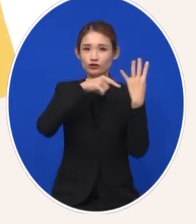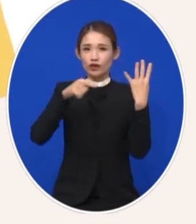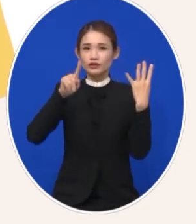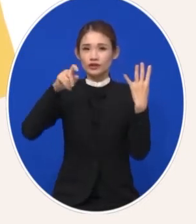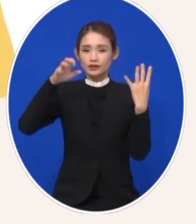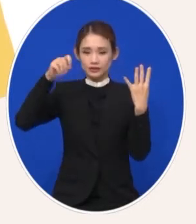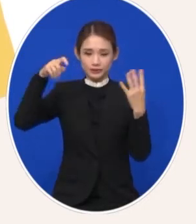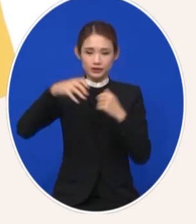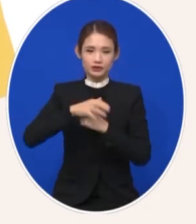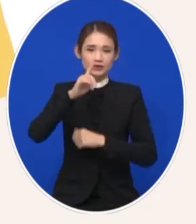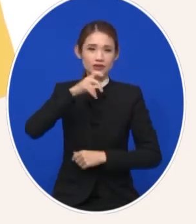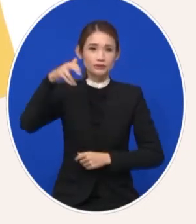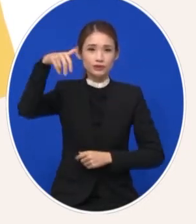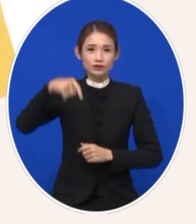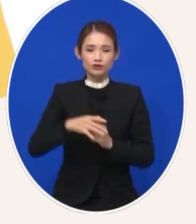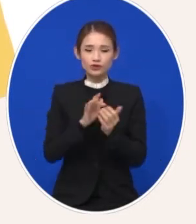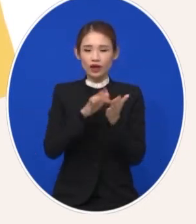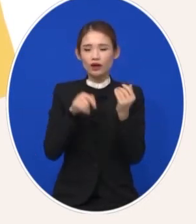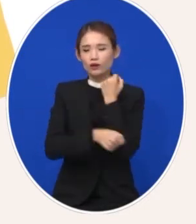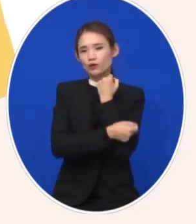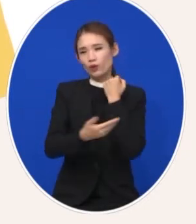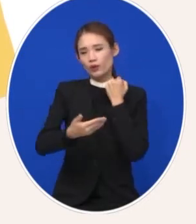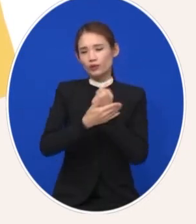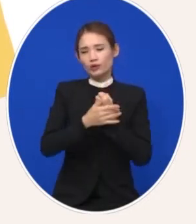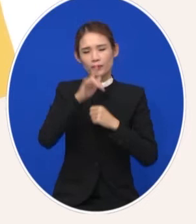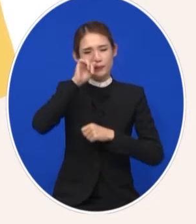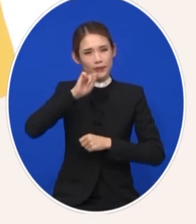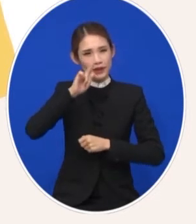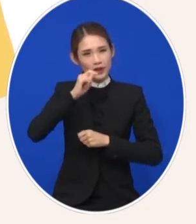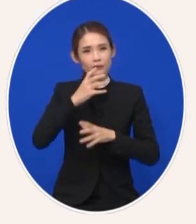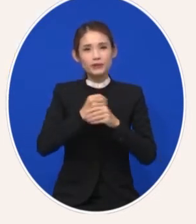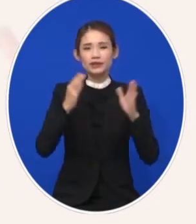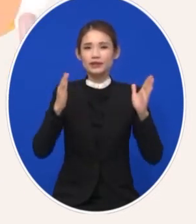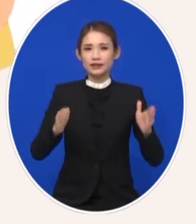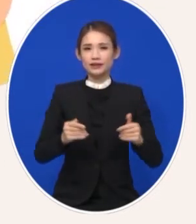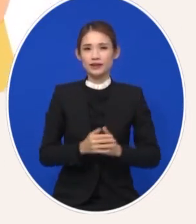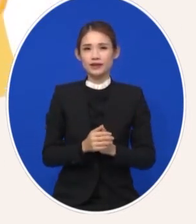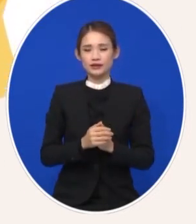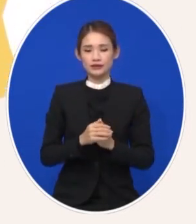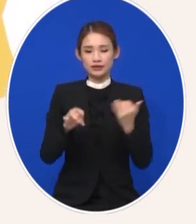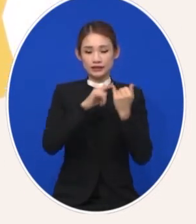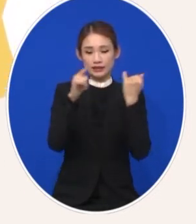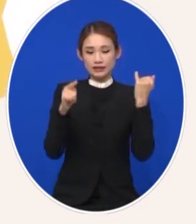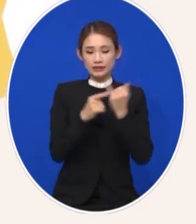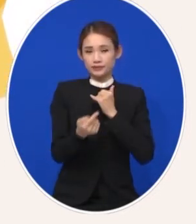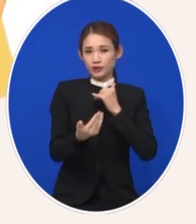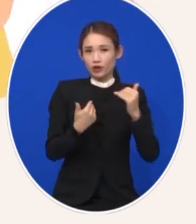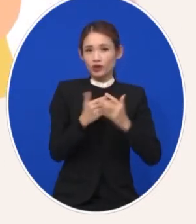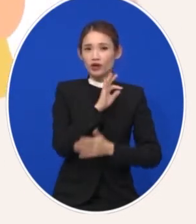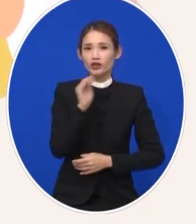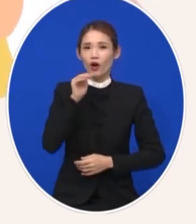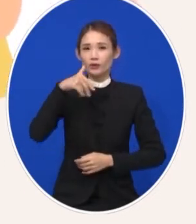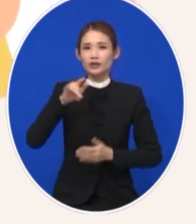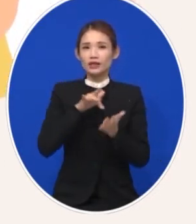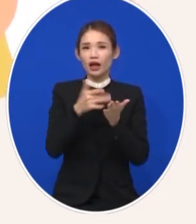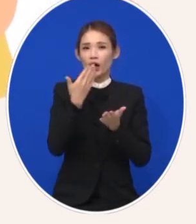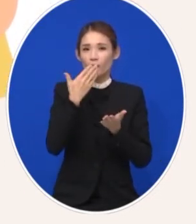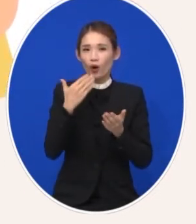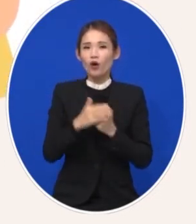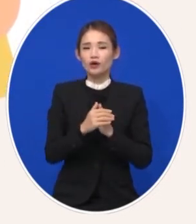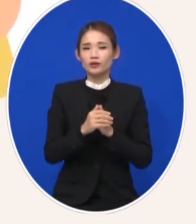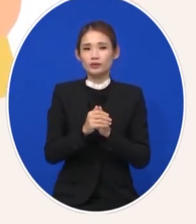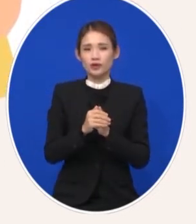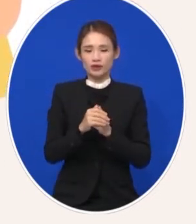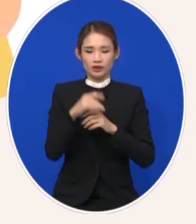12주로 약물 등 외부 영향에 매우 민감한 시기입니다. 임신 전부터 엽산제를 복용하면 태아